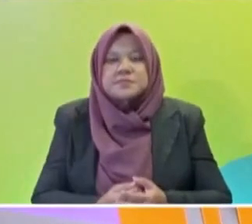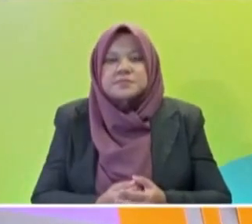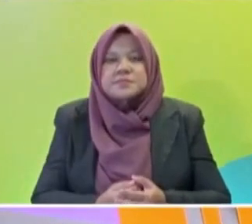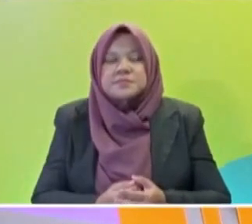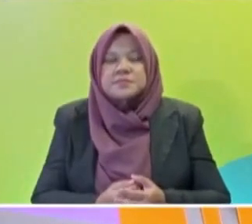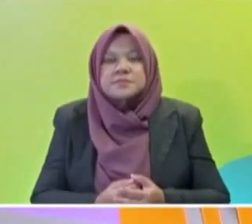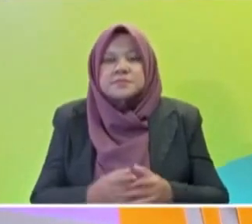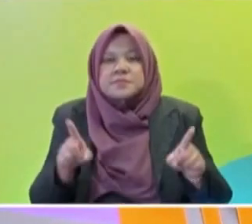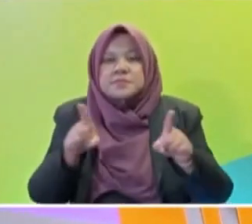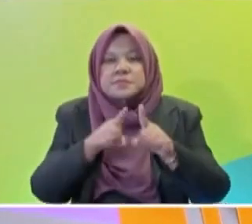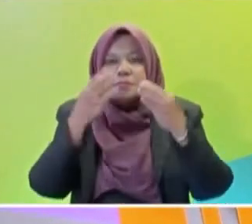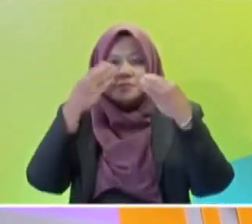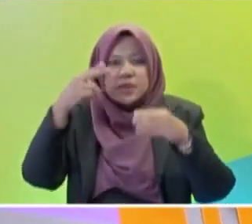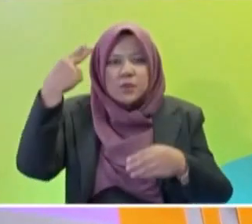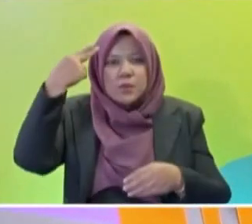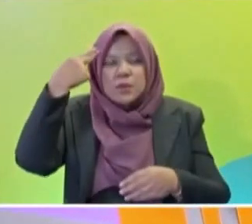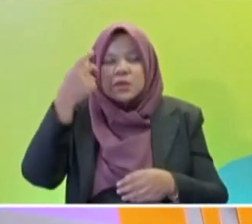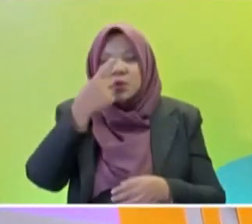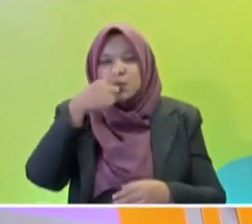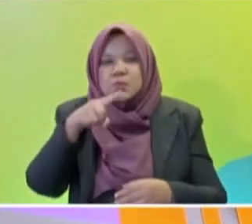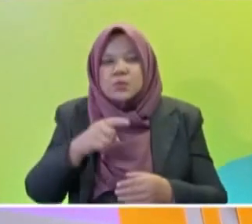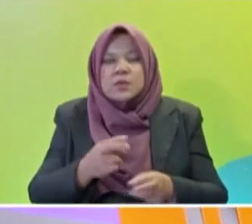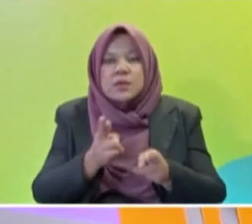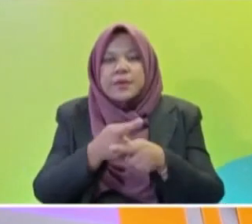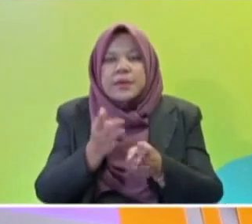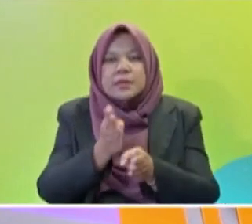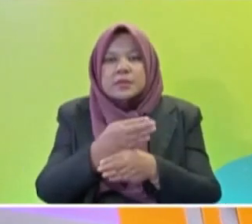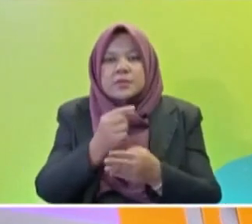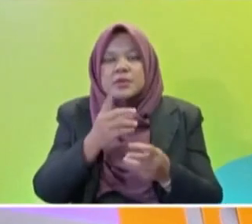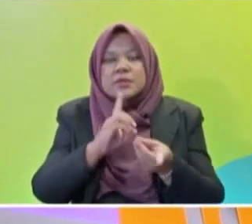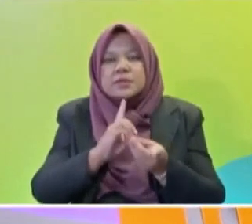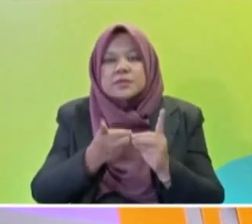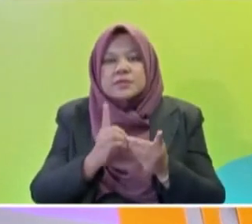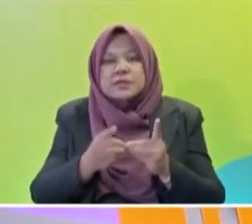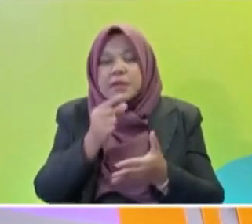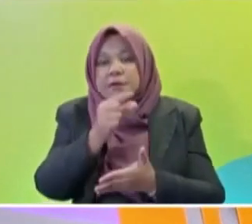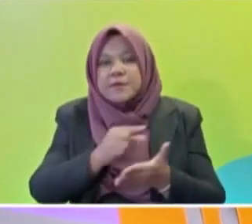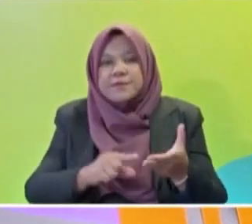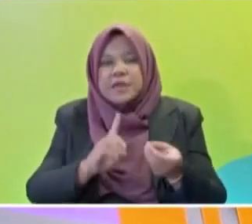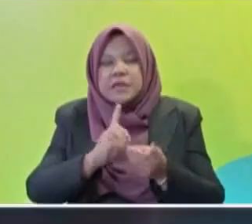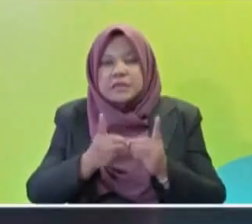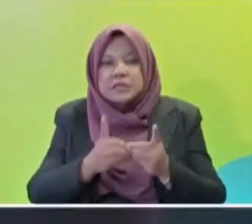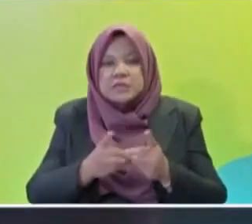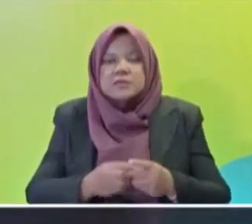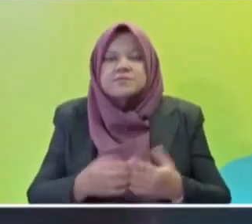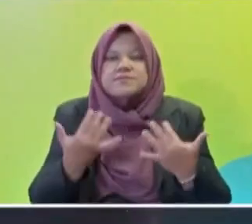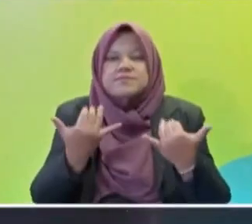bersama cekgu Halim untuk mata pelajaran Rike bentuk grafik digital